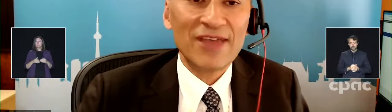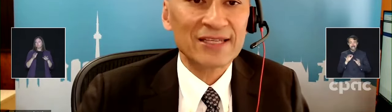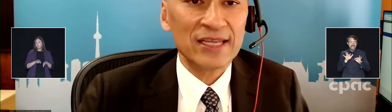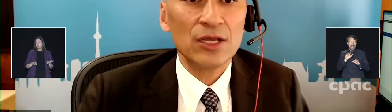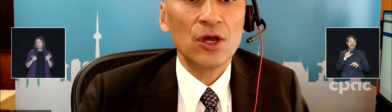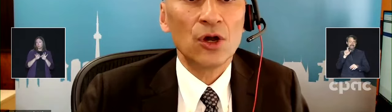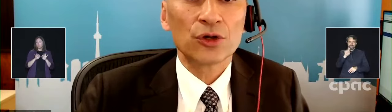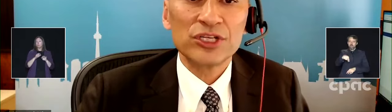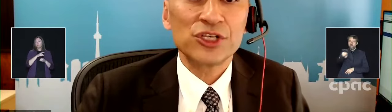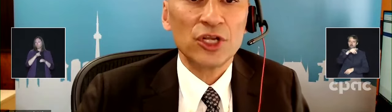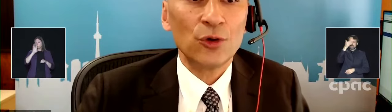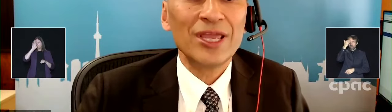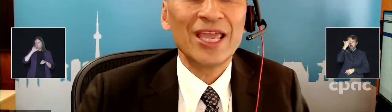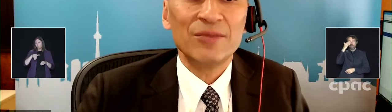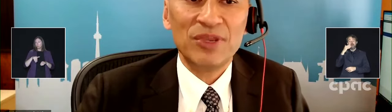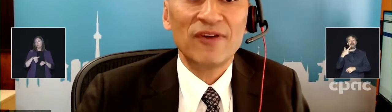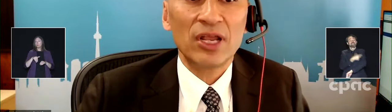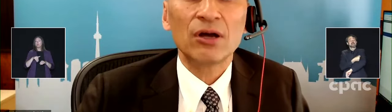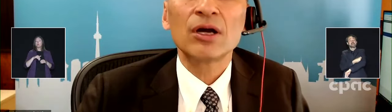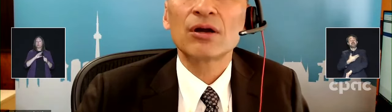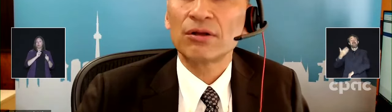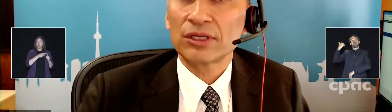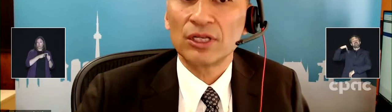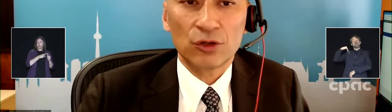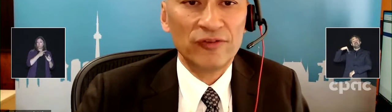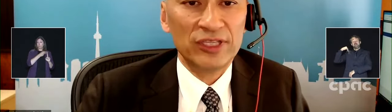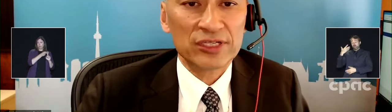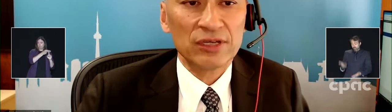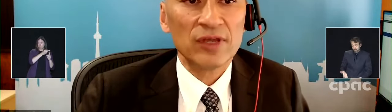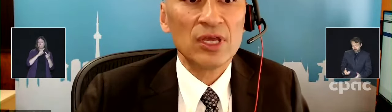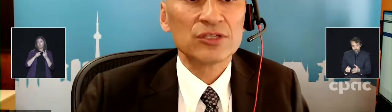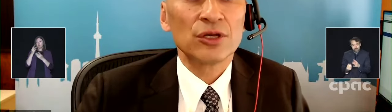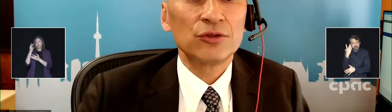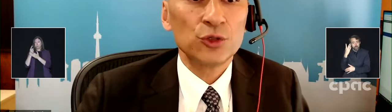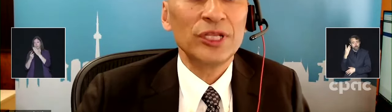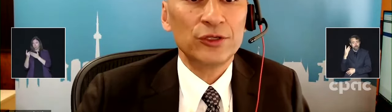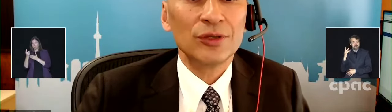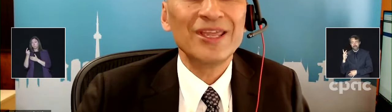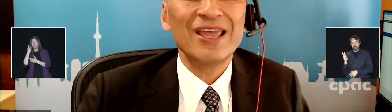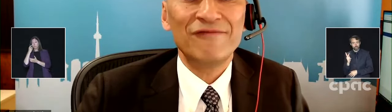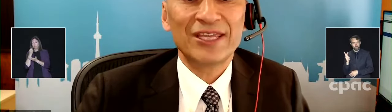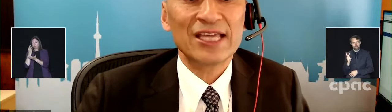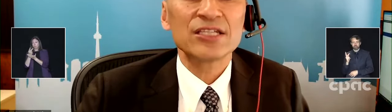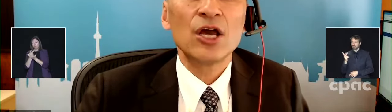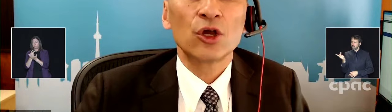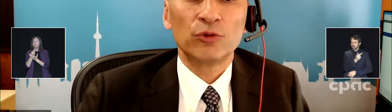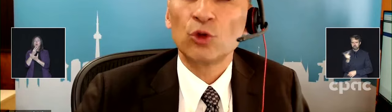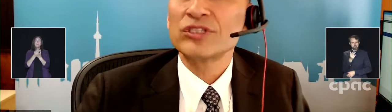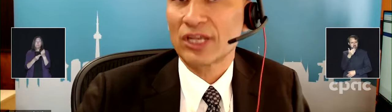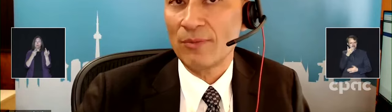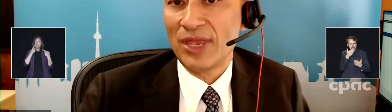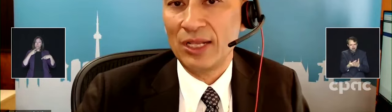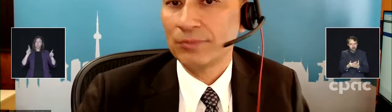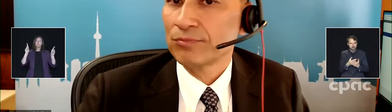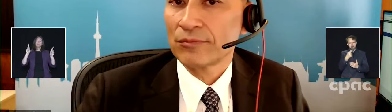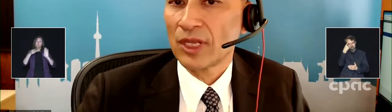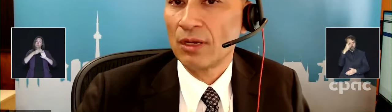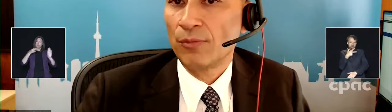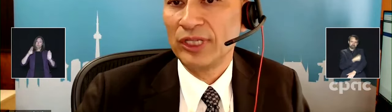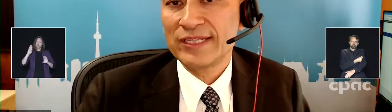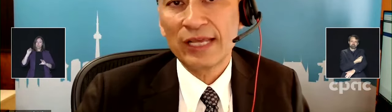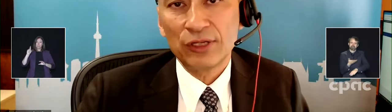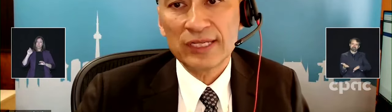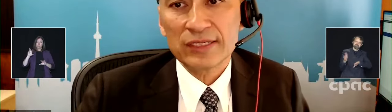savoir que les vaccins originaux et bivalents contre la COVID-19 sont tous les deux efficaces comme dose de rappel.